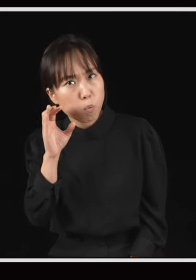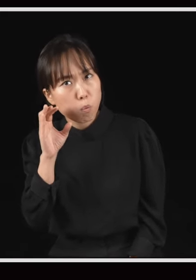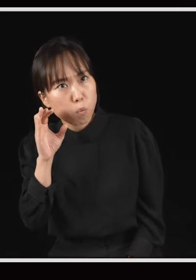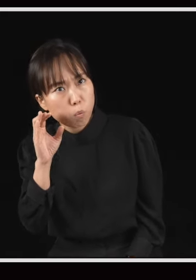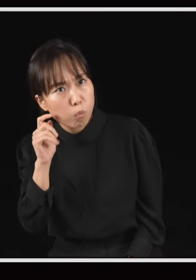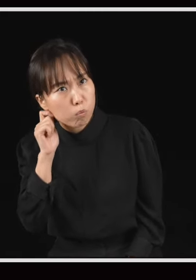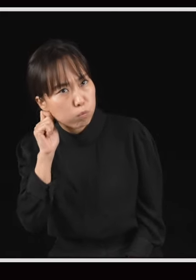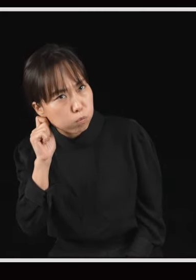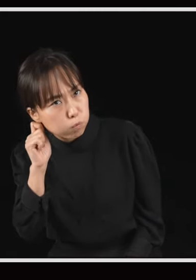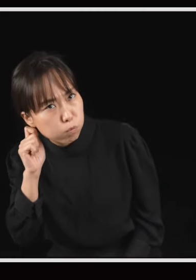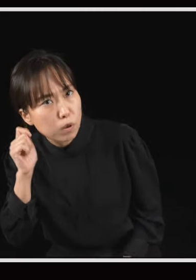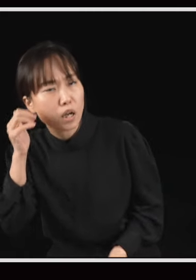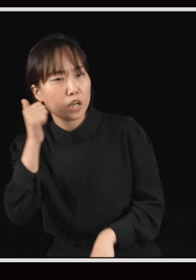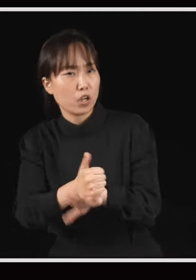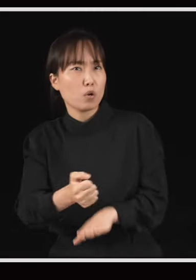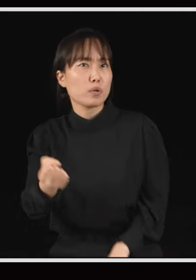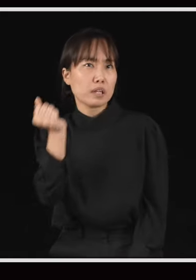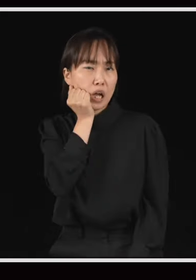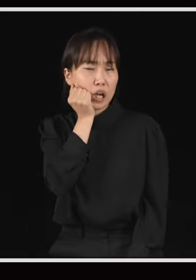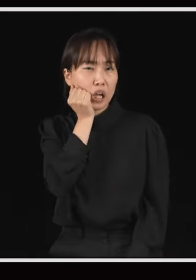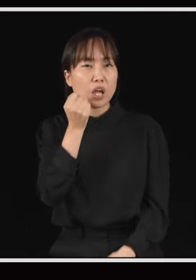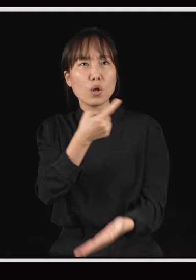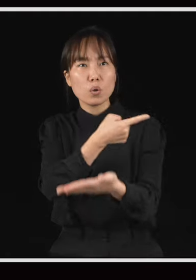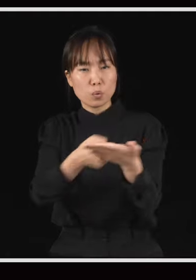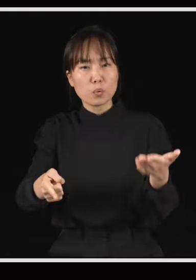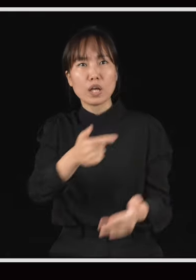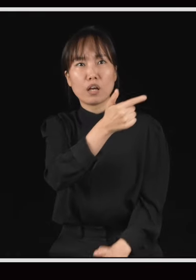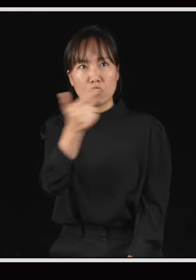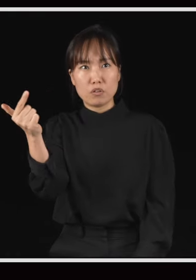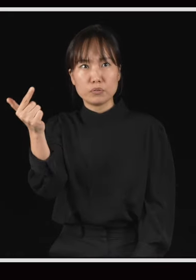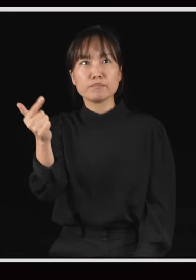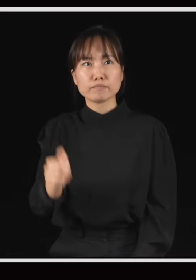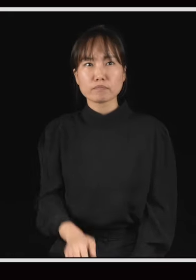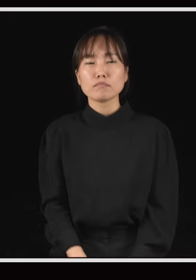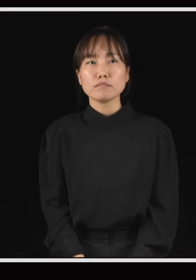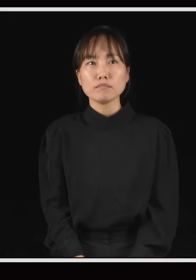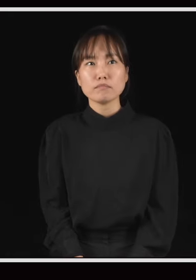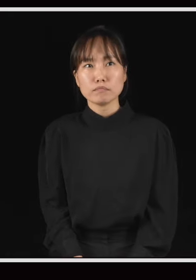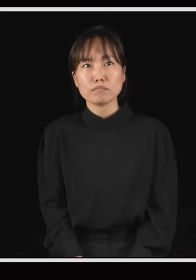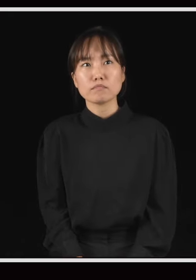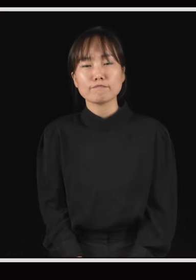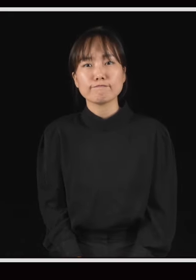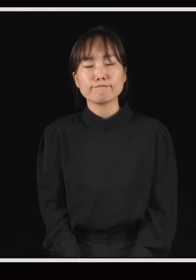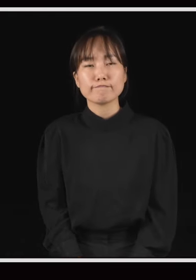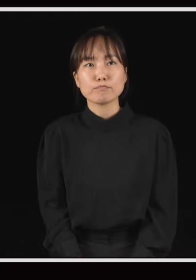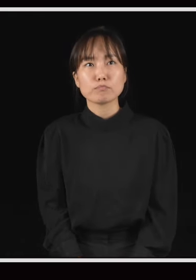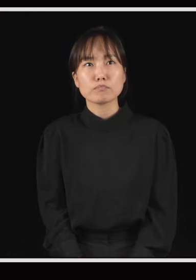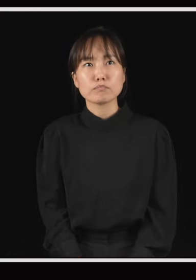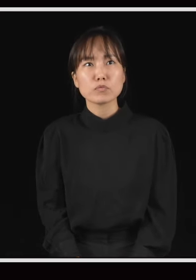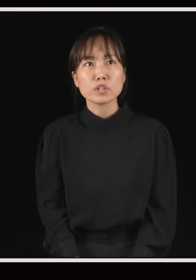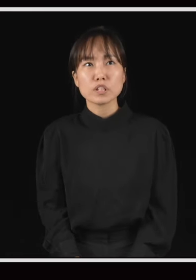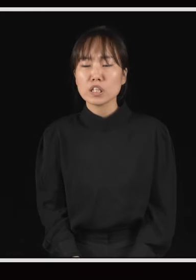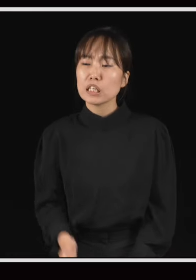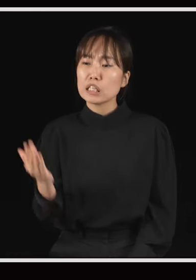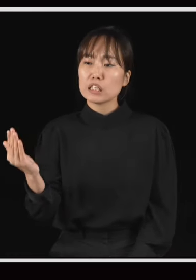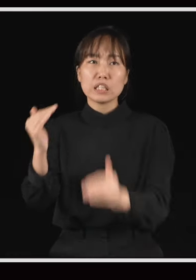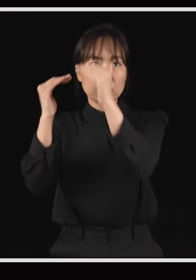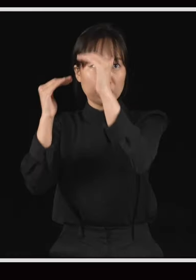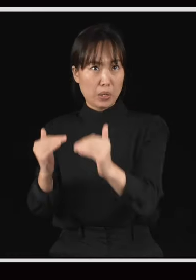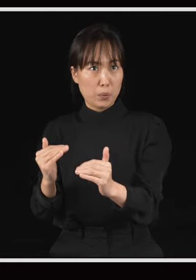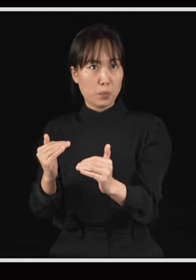이렇게 발을 담그게 되고 또 포모에 빠지기 때문에 큰 이제 변을 당하게 되는 거죠. 그래서